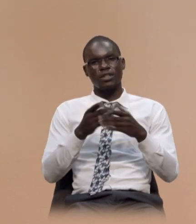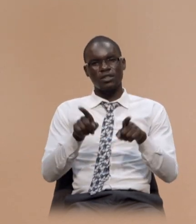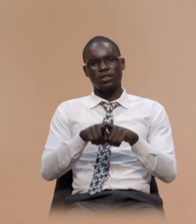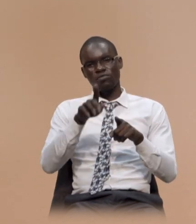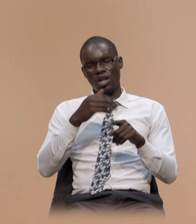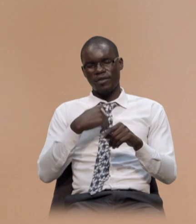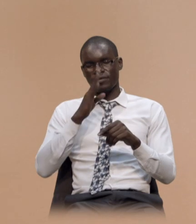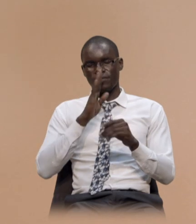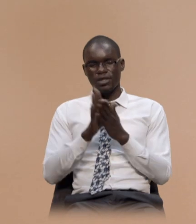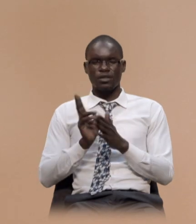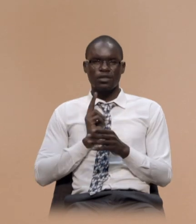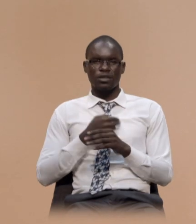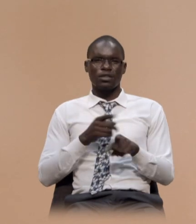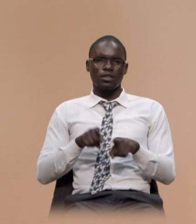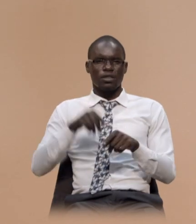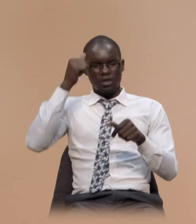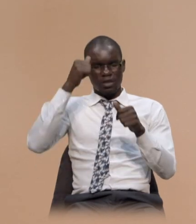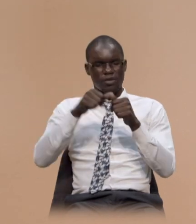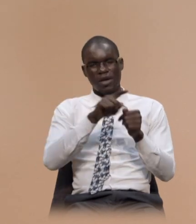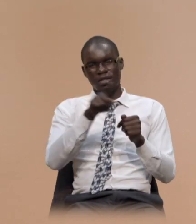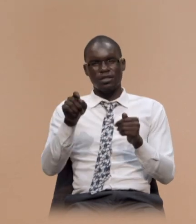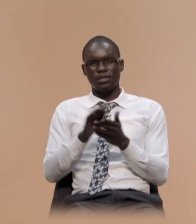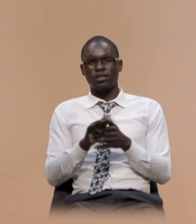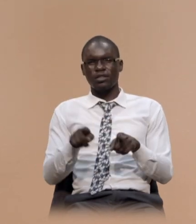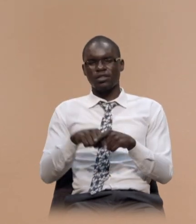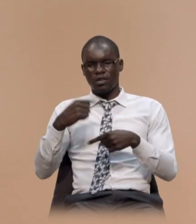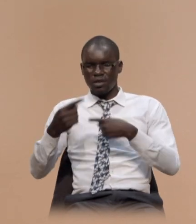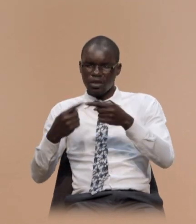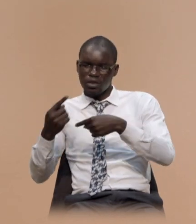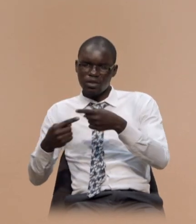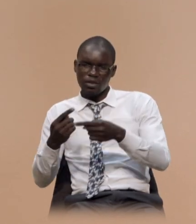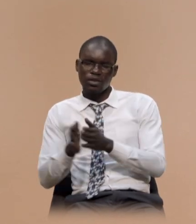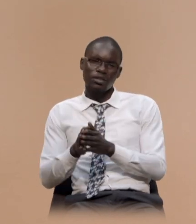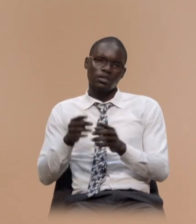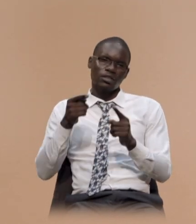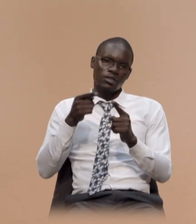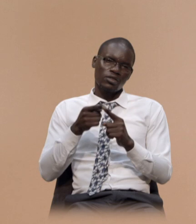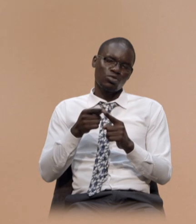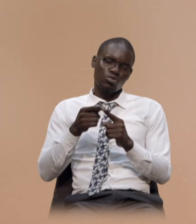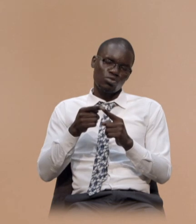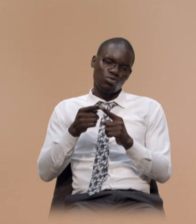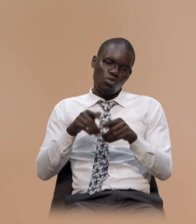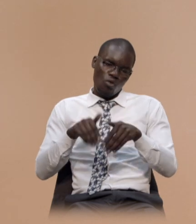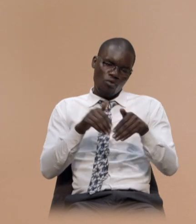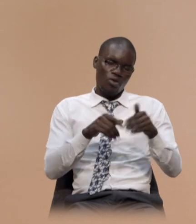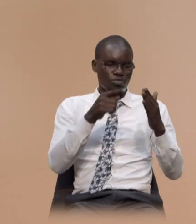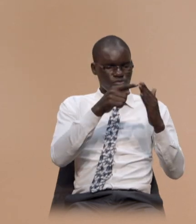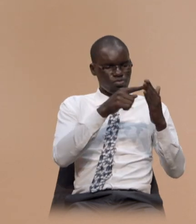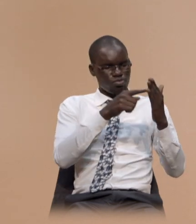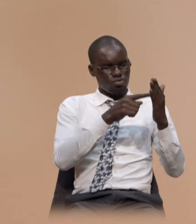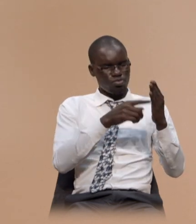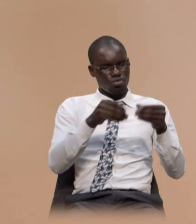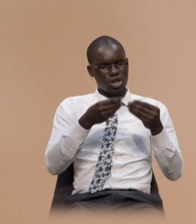kwamba umekuwa nasi. Na nataka tu kukumbusha ya kwamba tuendelee kuzingatia maagizo ya Wizara